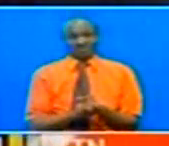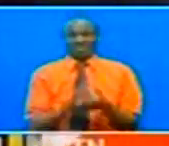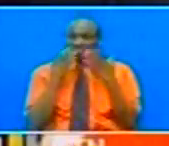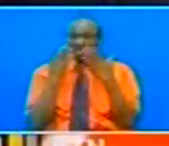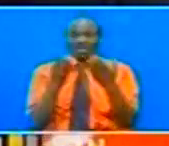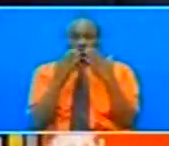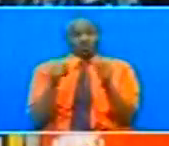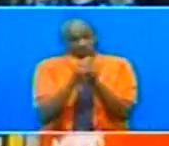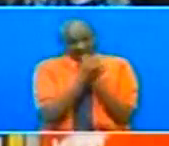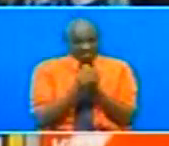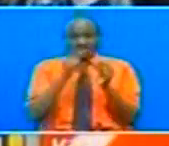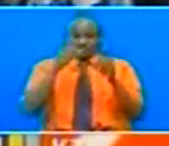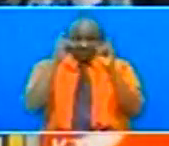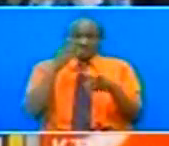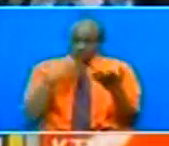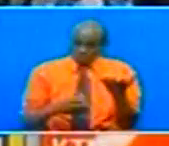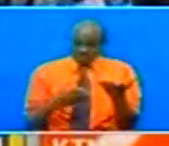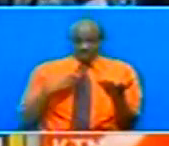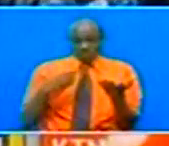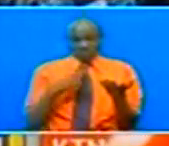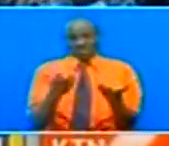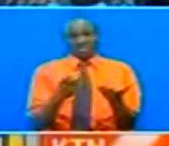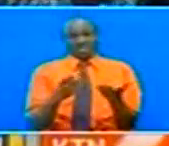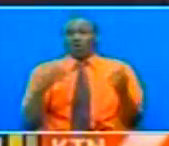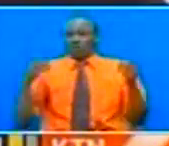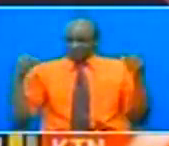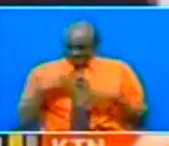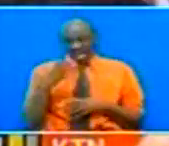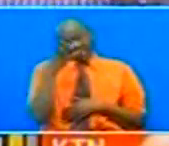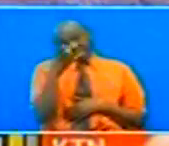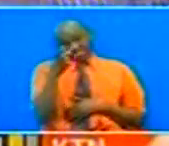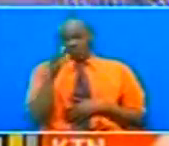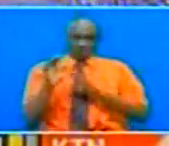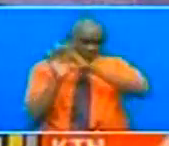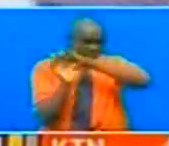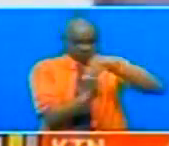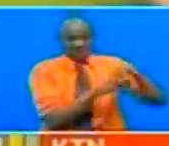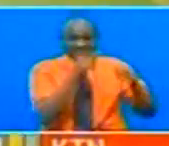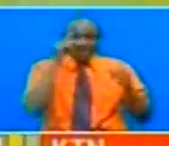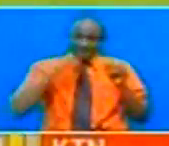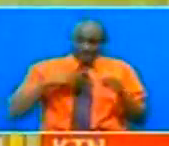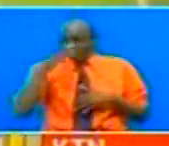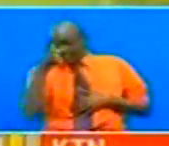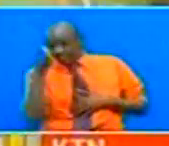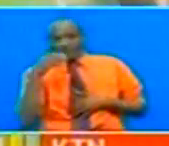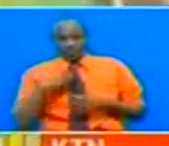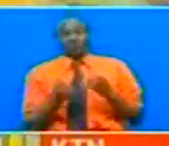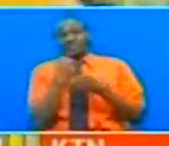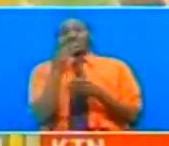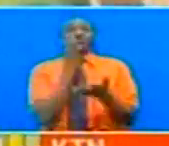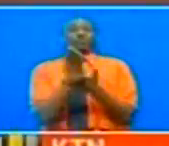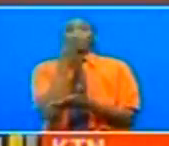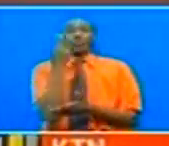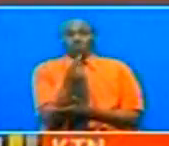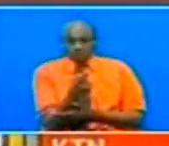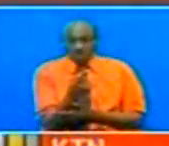Kwa pamoja waliamua kuzika hofu na wahaka uliopo katika kaburi la Sahau, huku wakitangaza kuwafichua wahalifu walioteka nyara kaunti hii